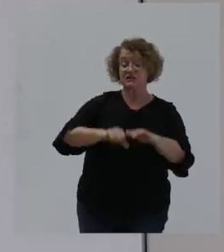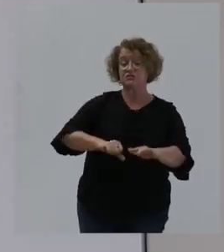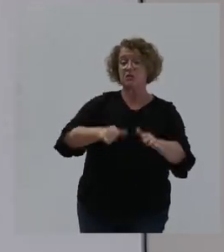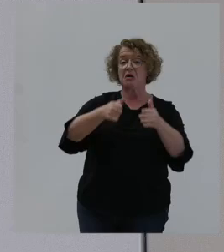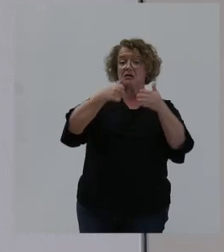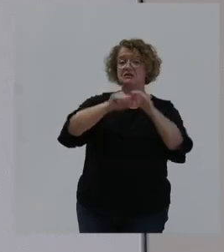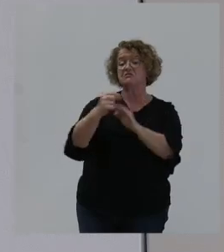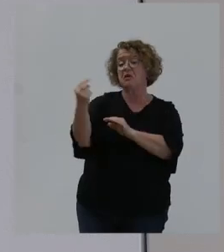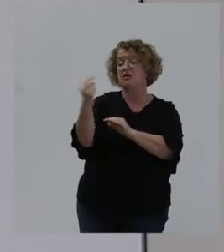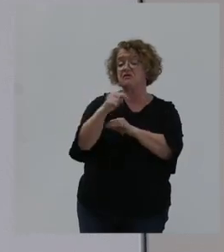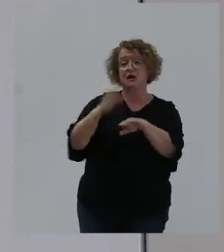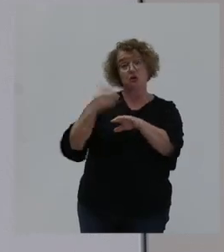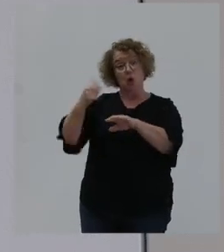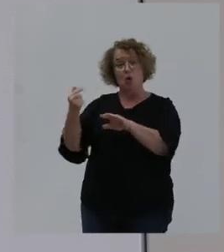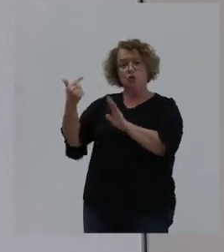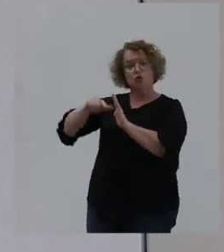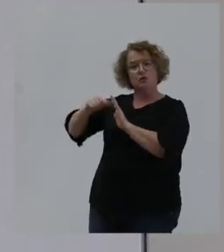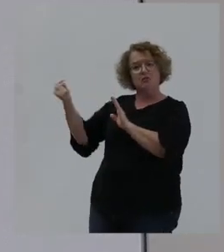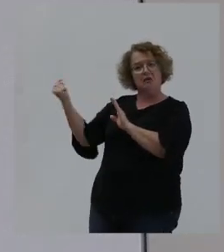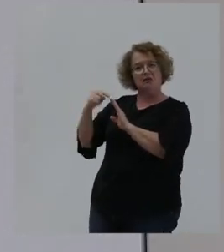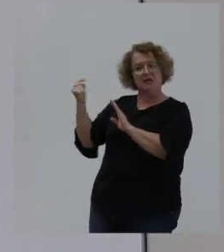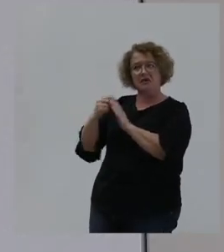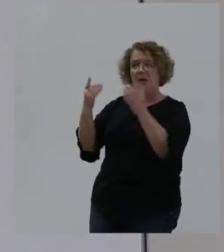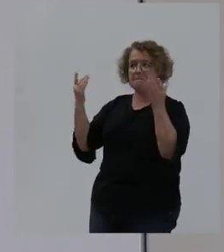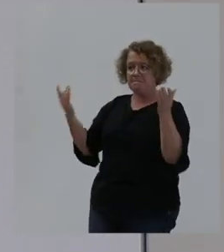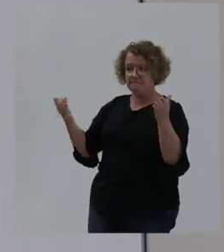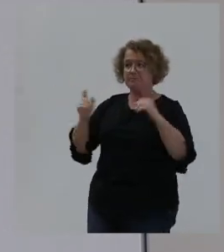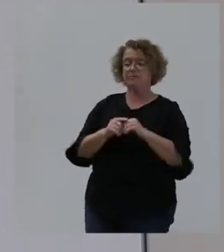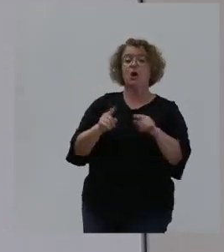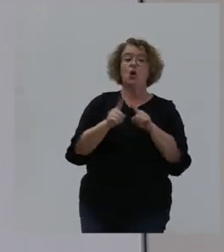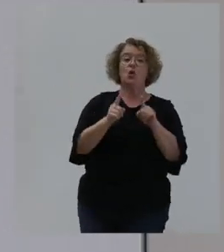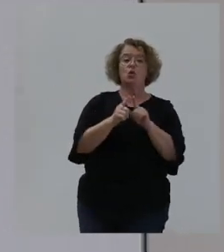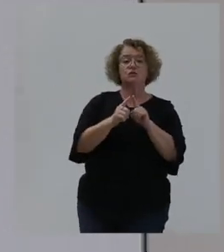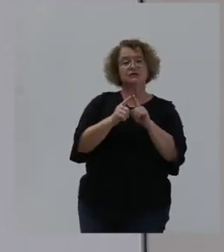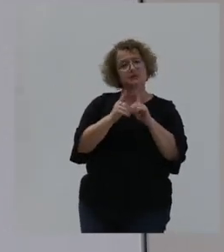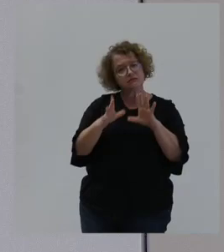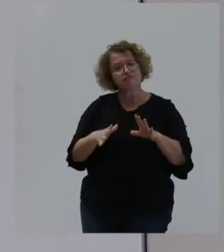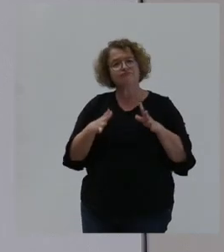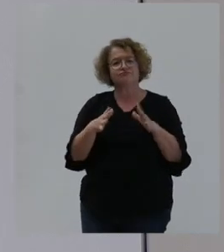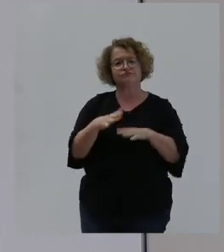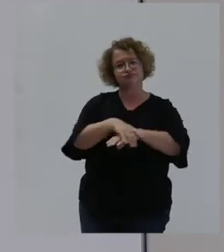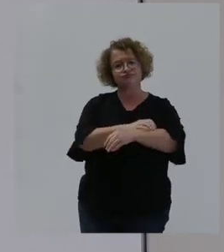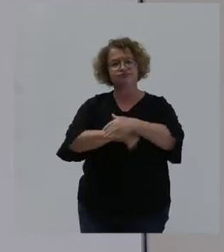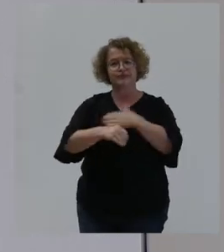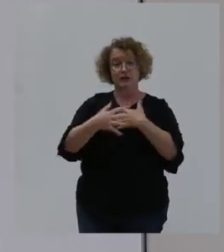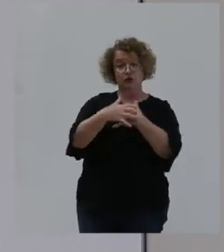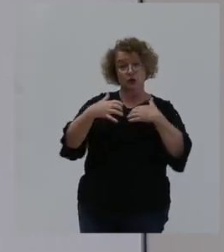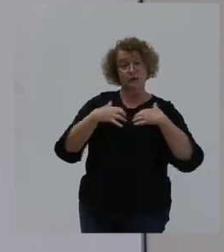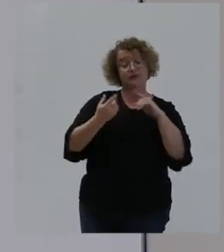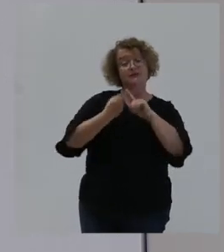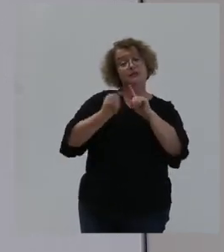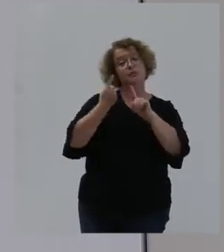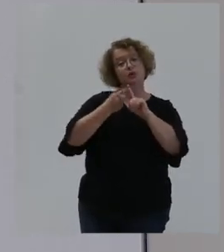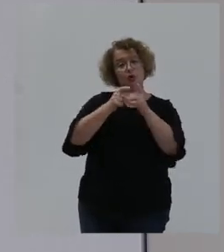les autres viennent le voir tous les 2 mois, je ne sais pas. Il en va de la coopération scientifique où nous devons nous inscrire dans une logique de